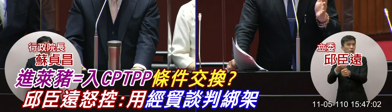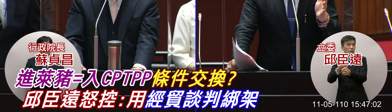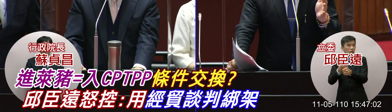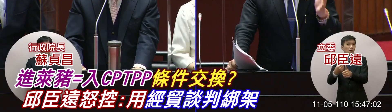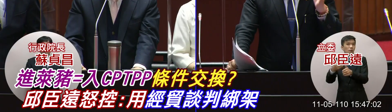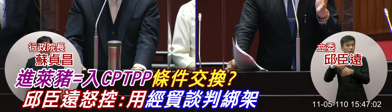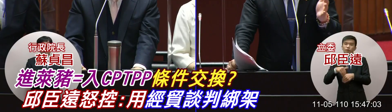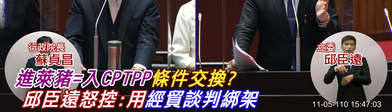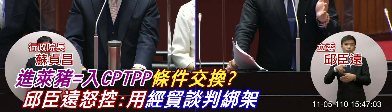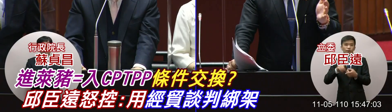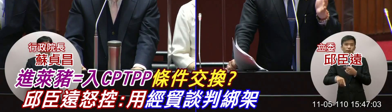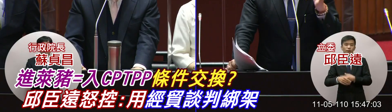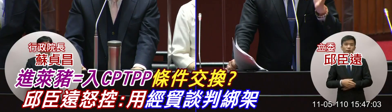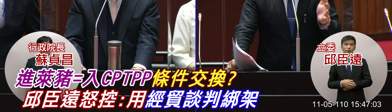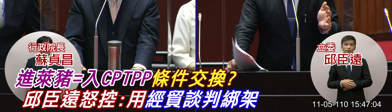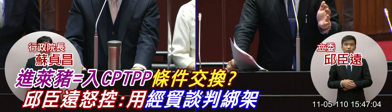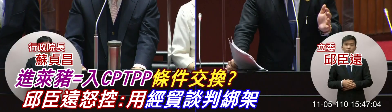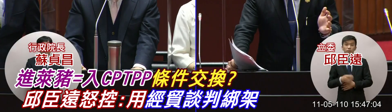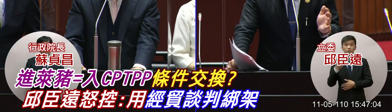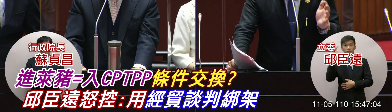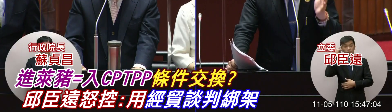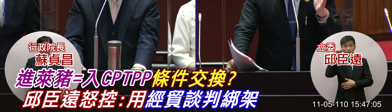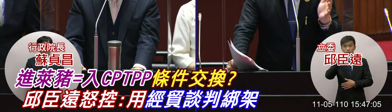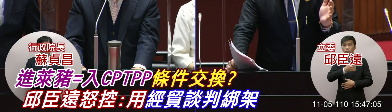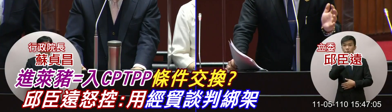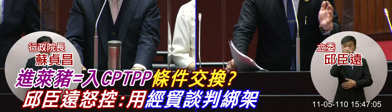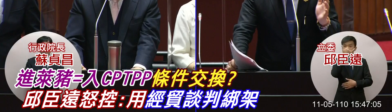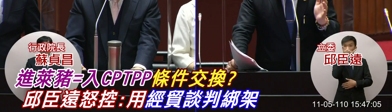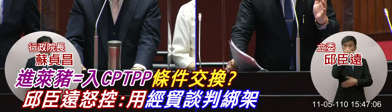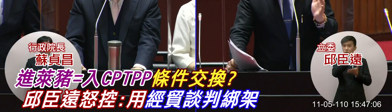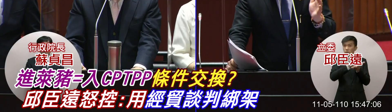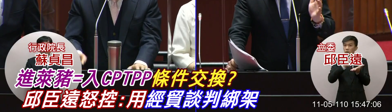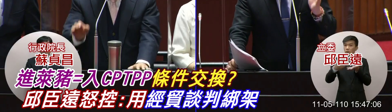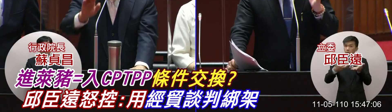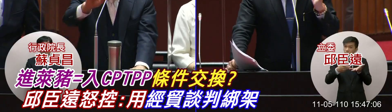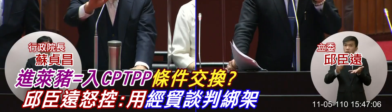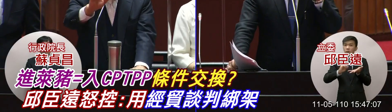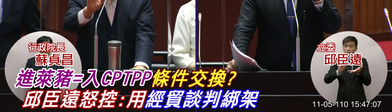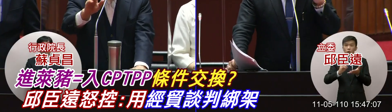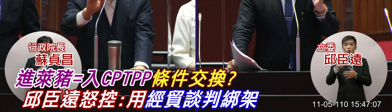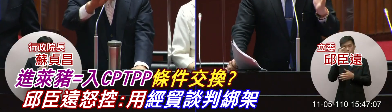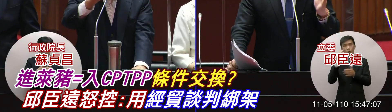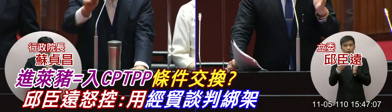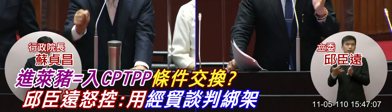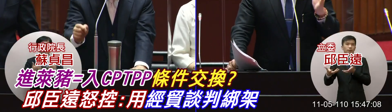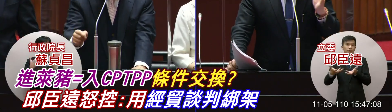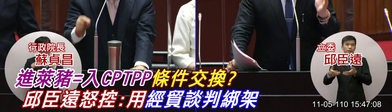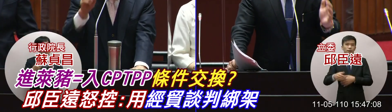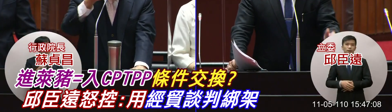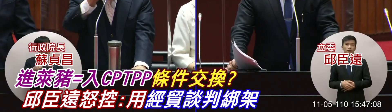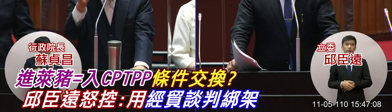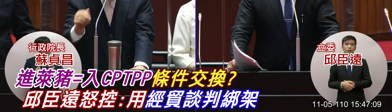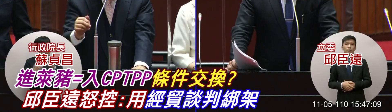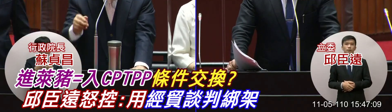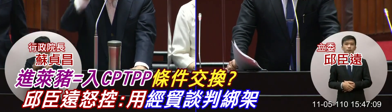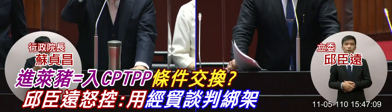理性务实，尤其莱猪的议题，我认为它是一个管理上的问题哈。 所以委员应该这样讲比